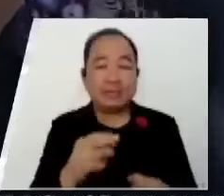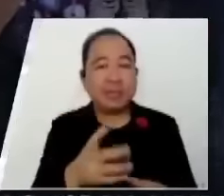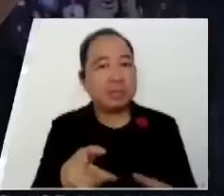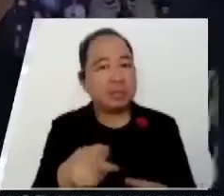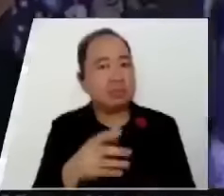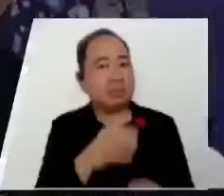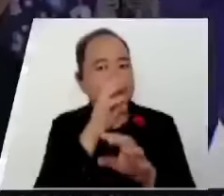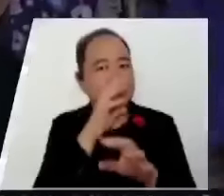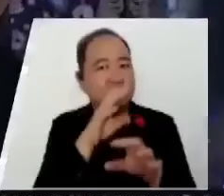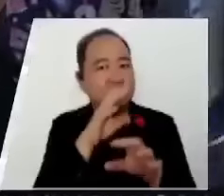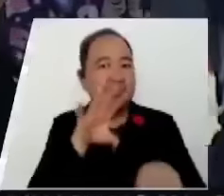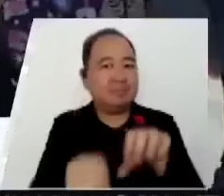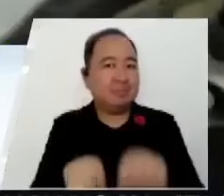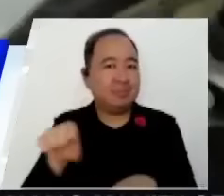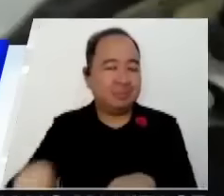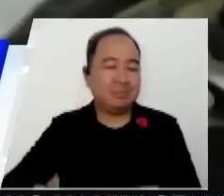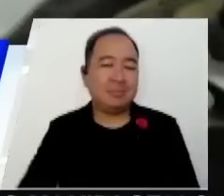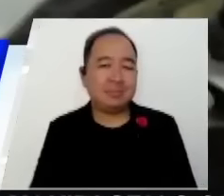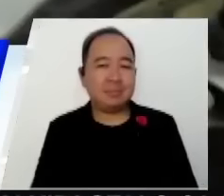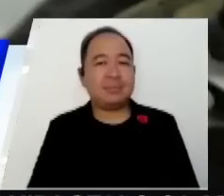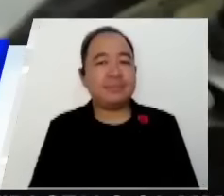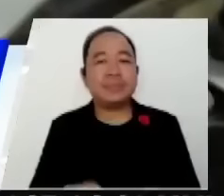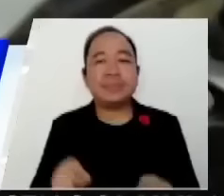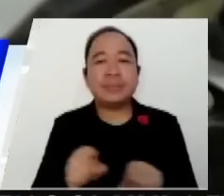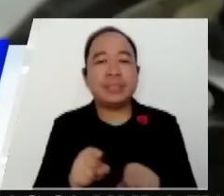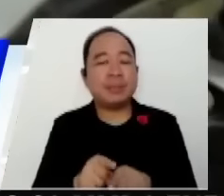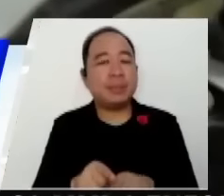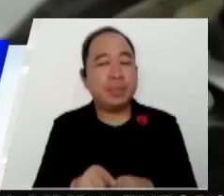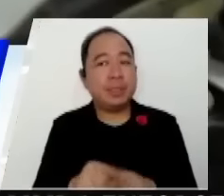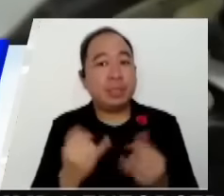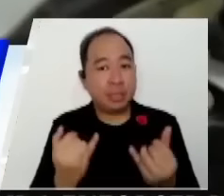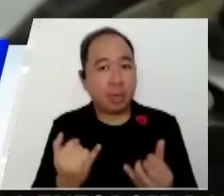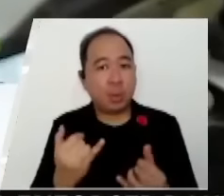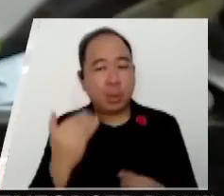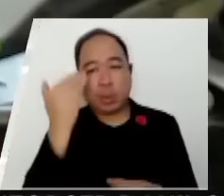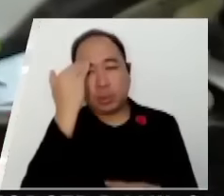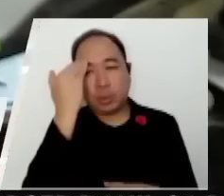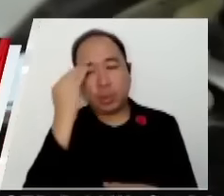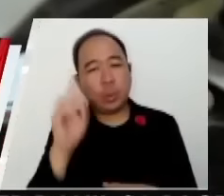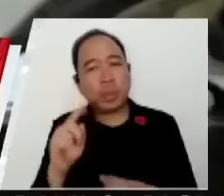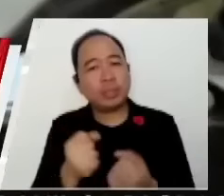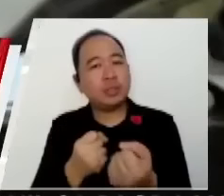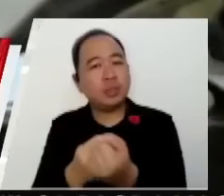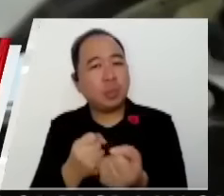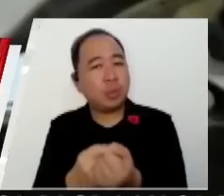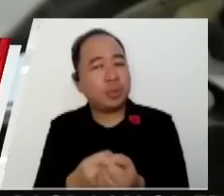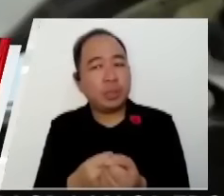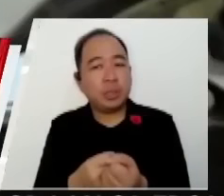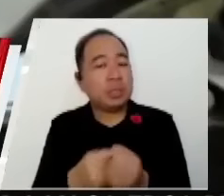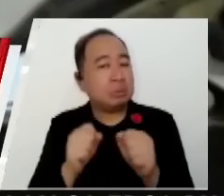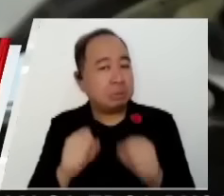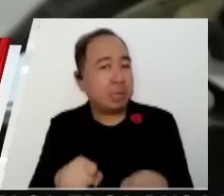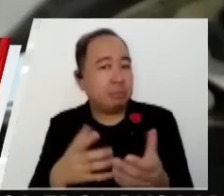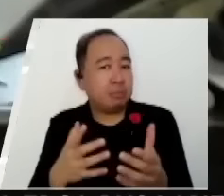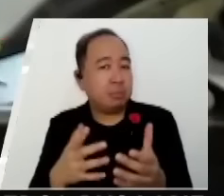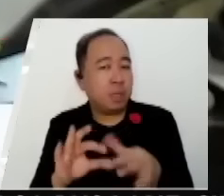nila. Like Cubao, para alam namin rin kung anong support facility we can still coordinate